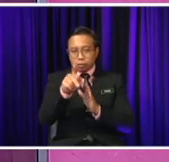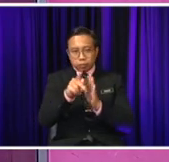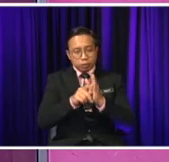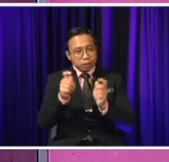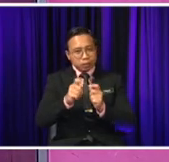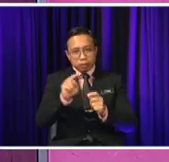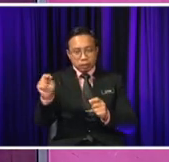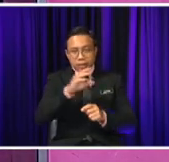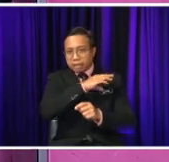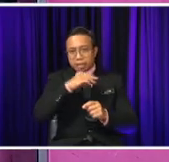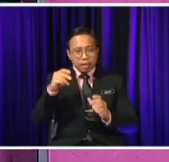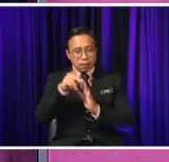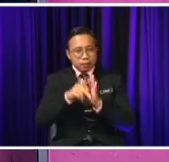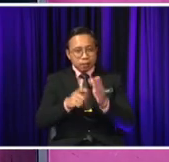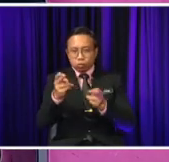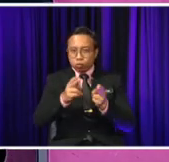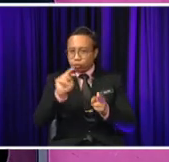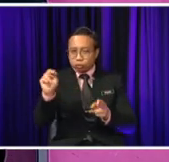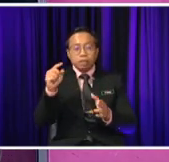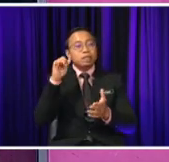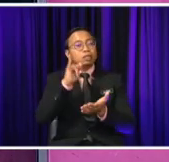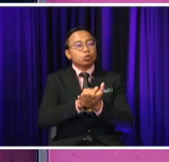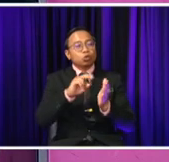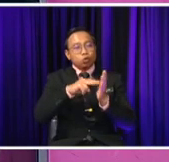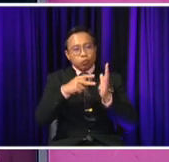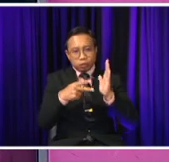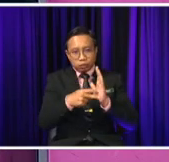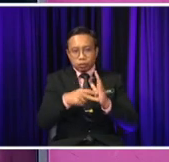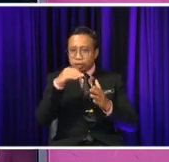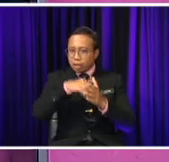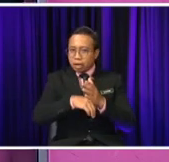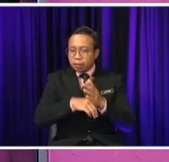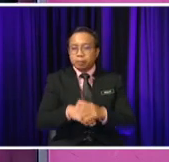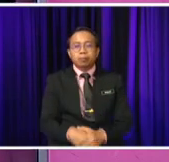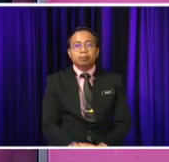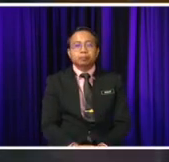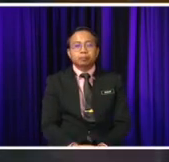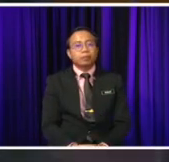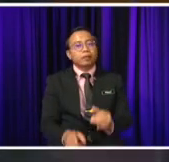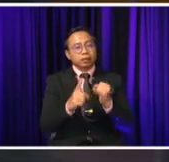oke oke Jadi itulah yang dimaksudkan sebagai pengurusan dan peta wilayah